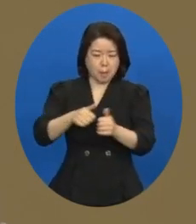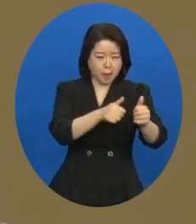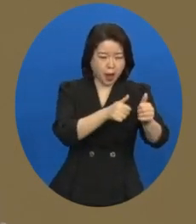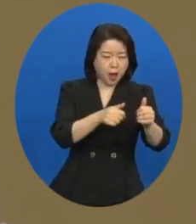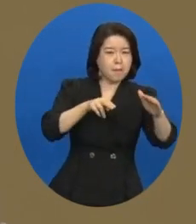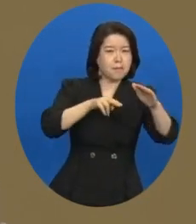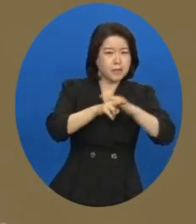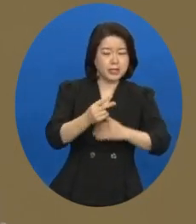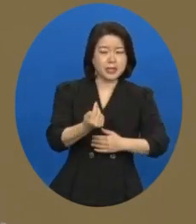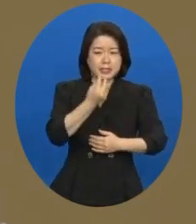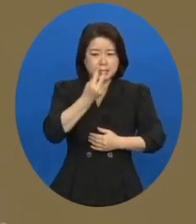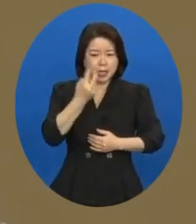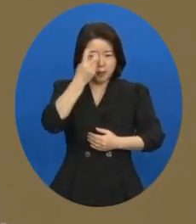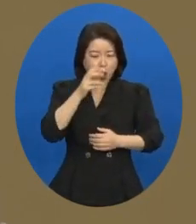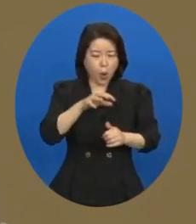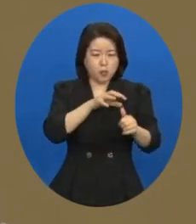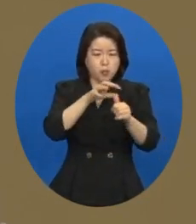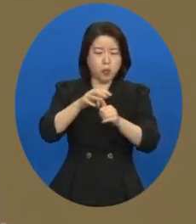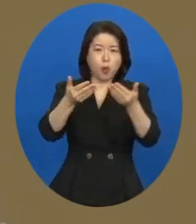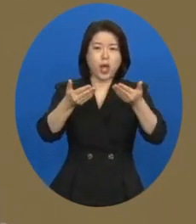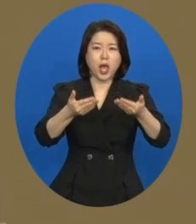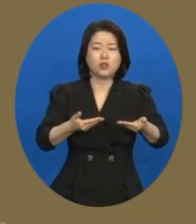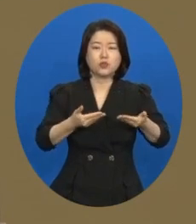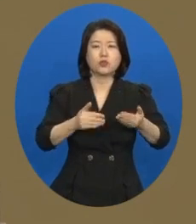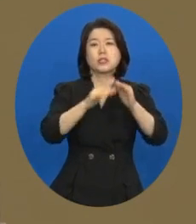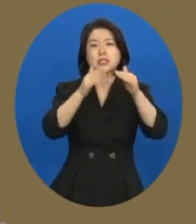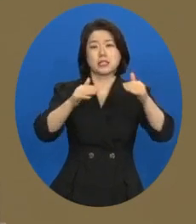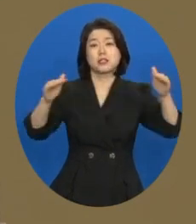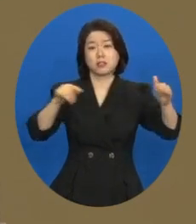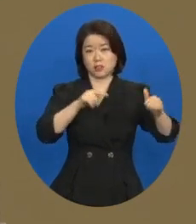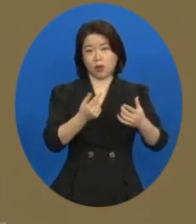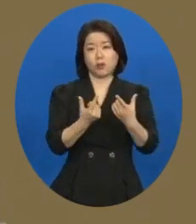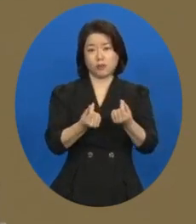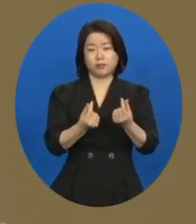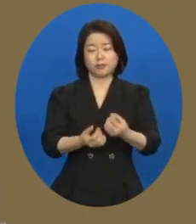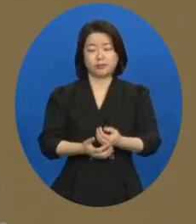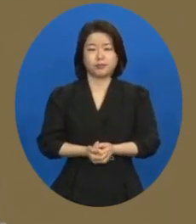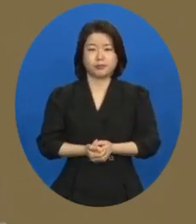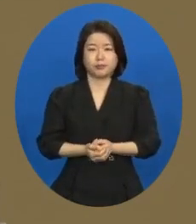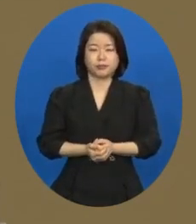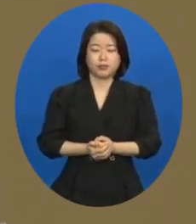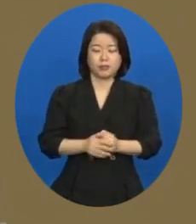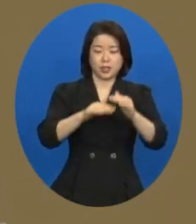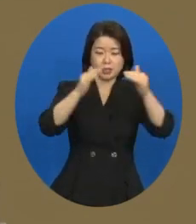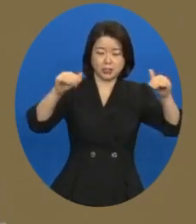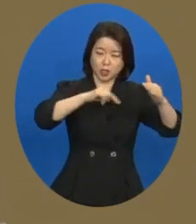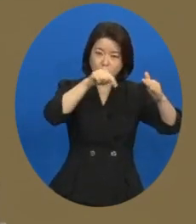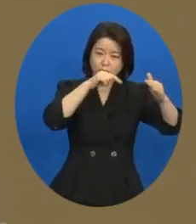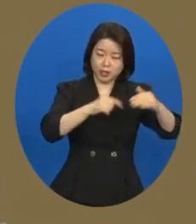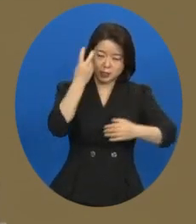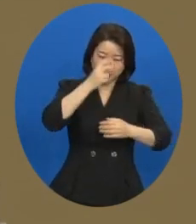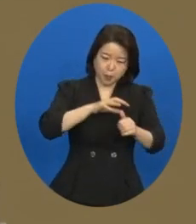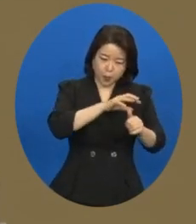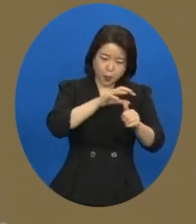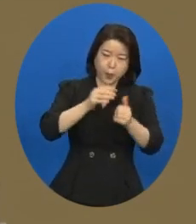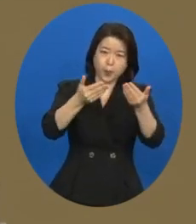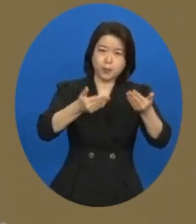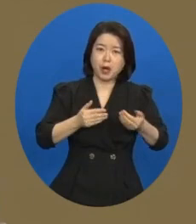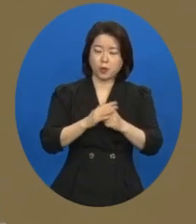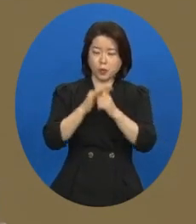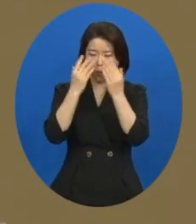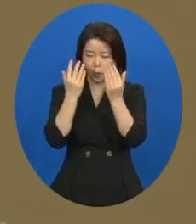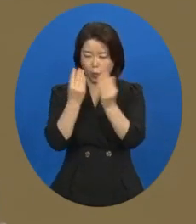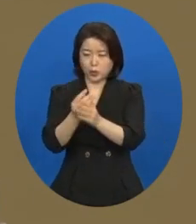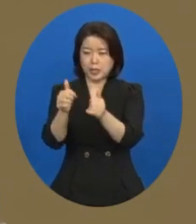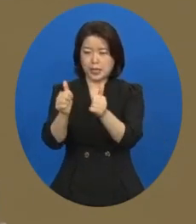있는 성을 말하는 것입니다. 그 성에서 그가 보호를 받고, 그리고 온전한